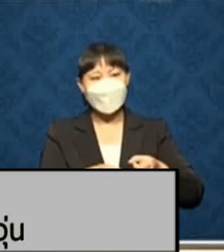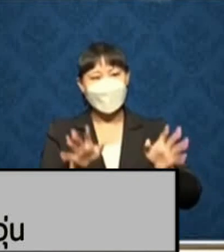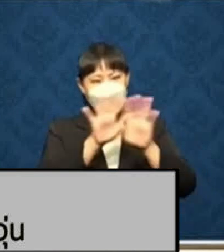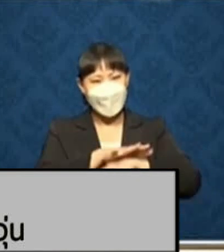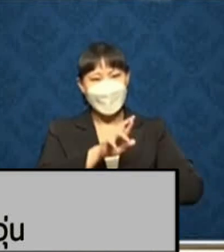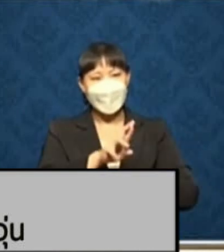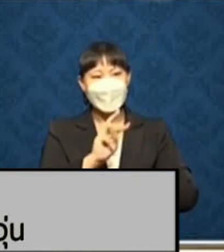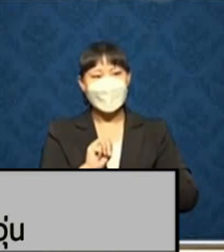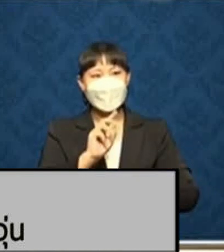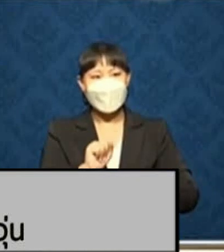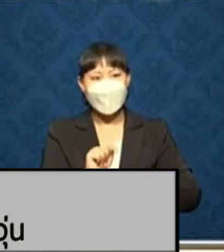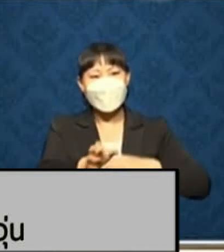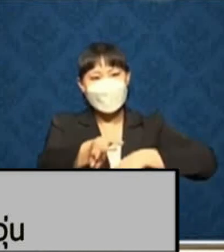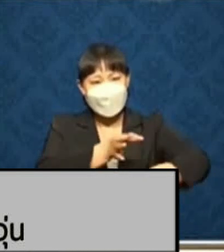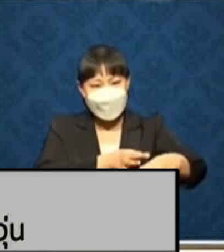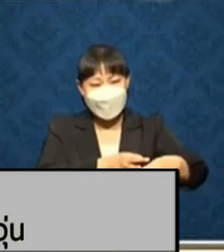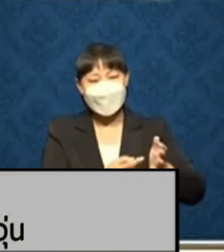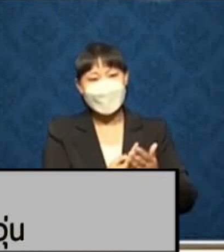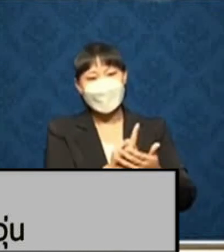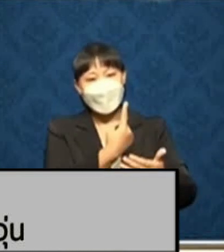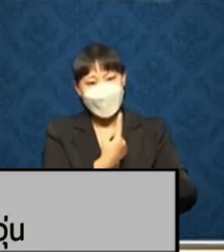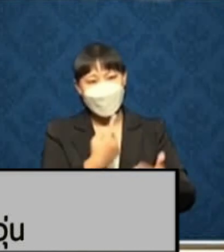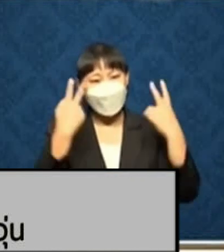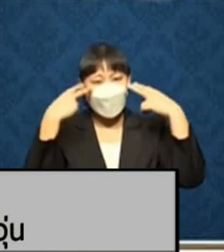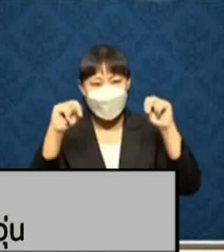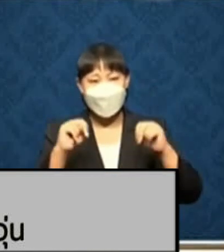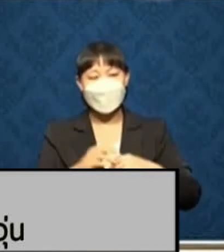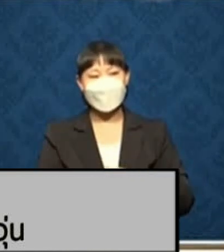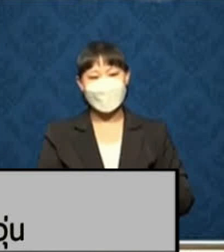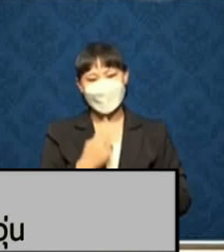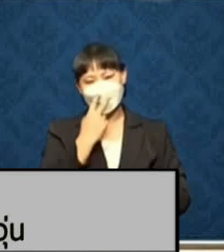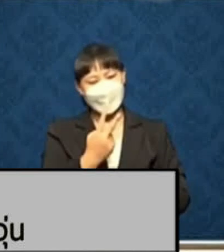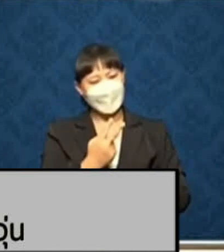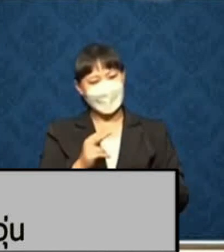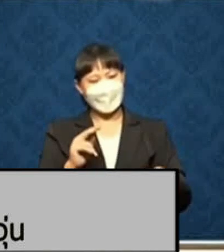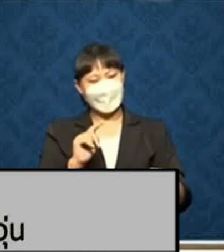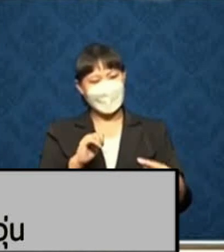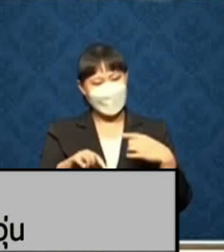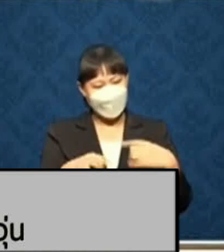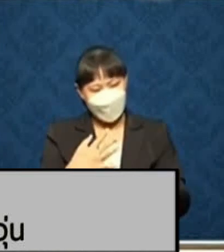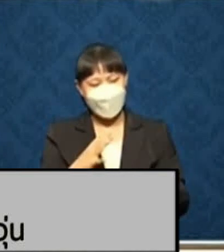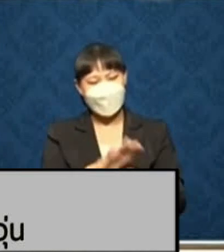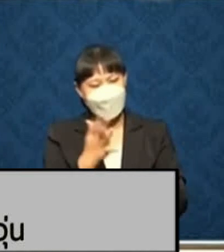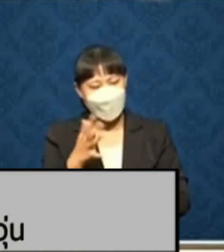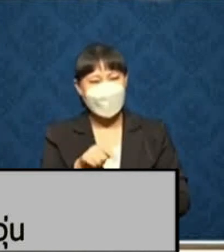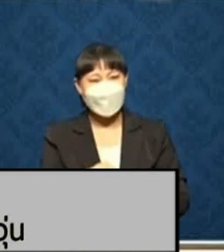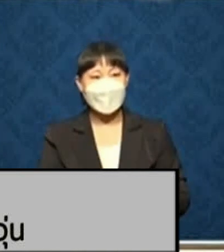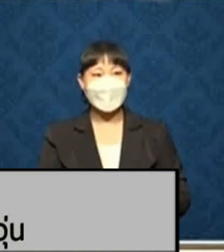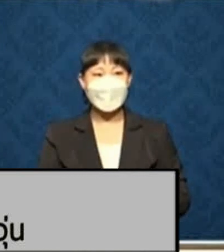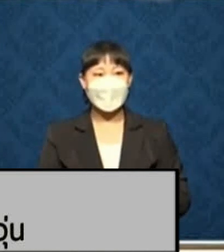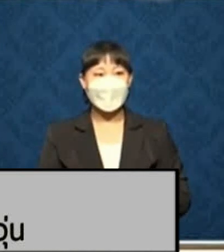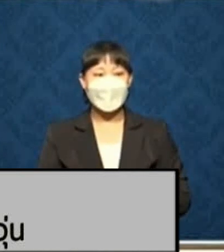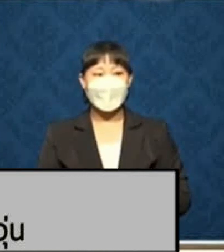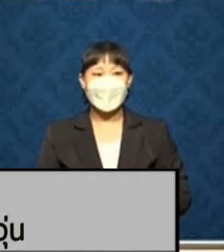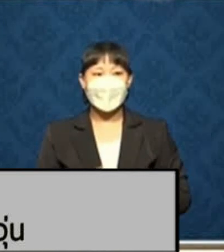มนตรีเลยครับเหมือนกับเป็นตัวแทนนายกรัฐมนตรีซึ่งดูแล้วจะไม่ค่อยเหมาะสมเท่าไหร่ครับผมอยากให้ท่านนายกรัฐมนตรีหรือรั